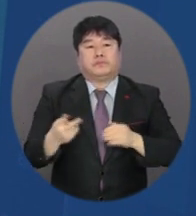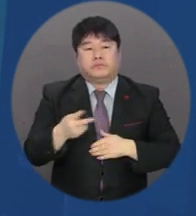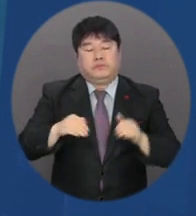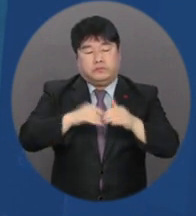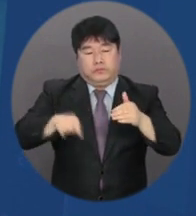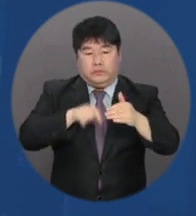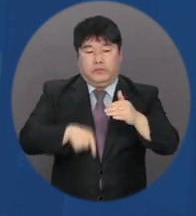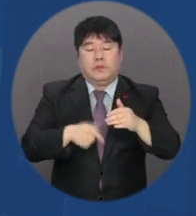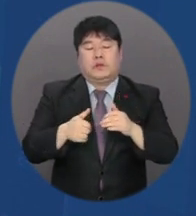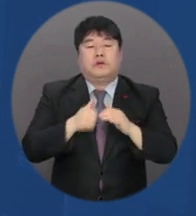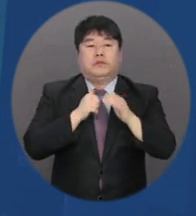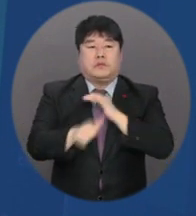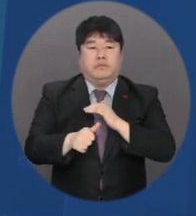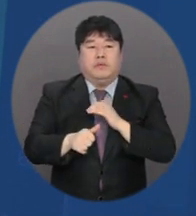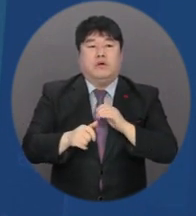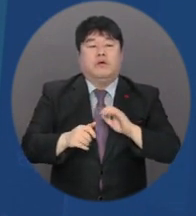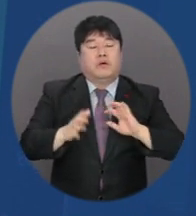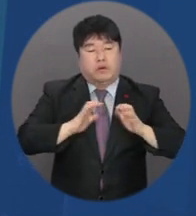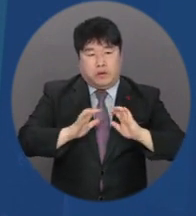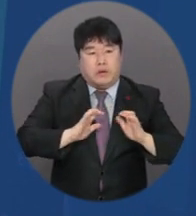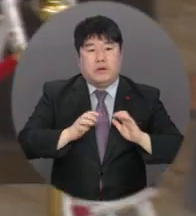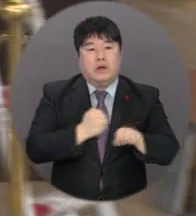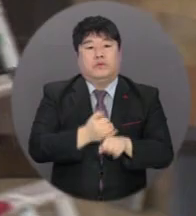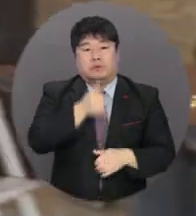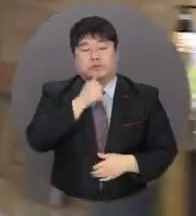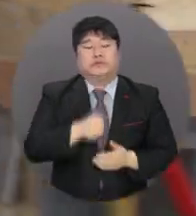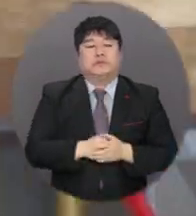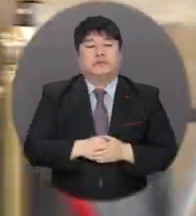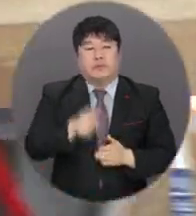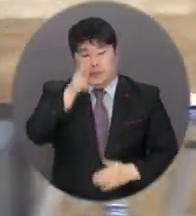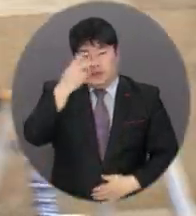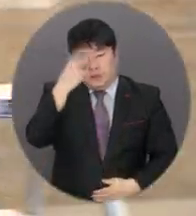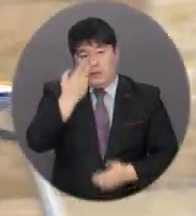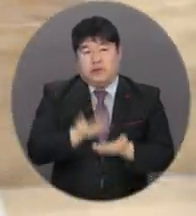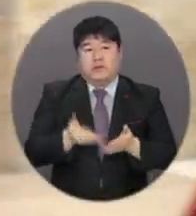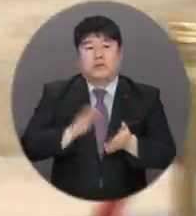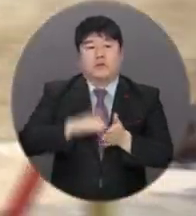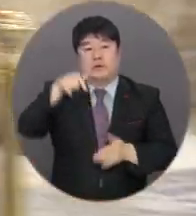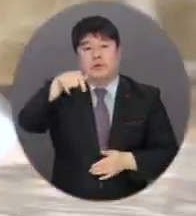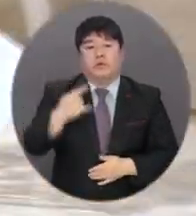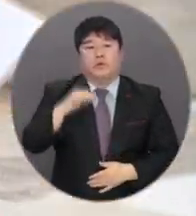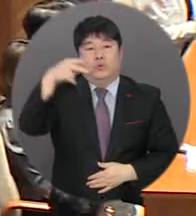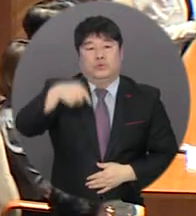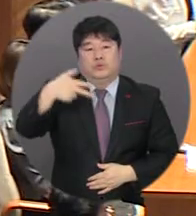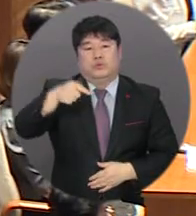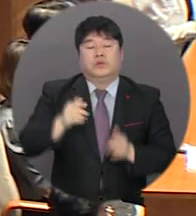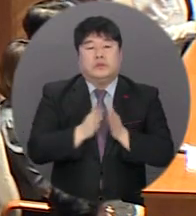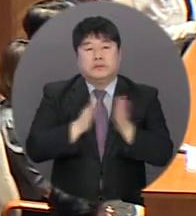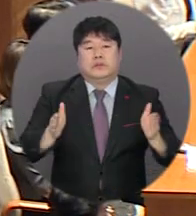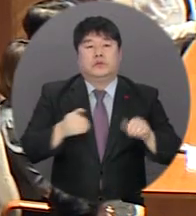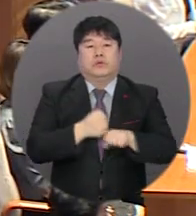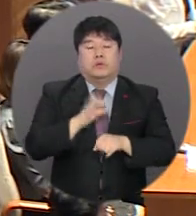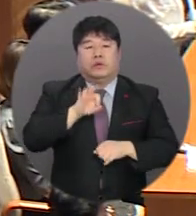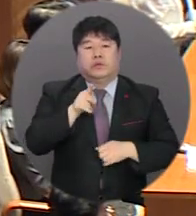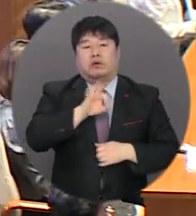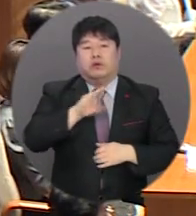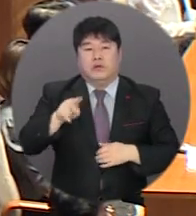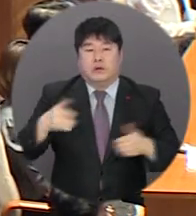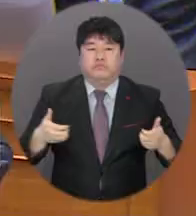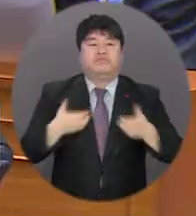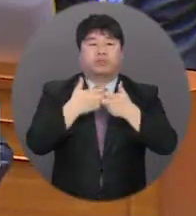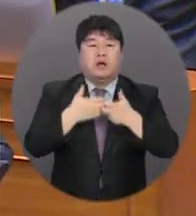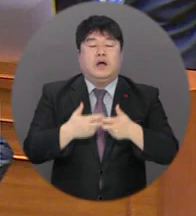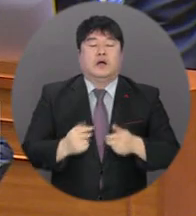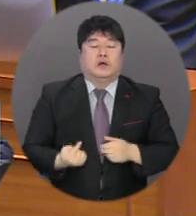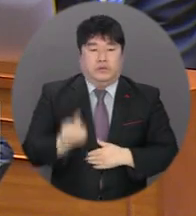지금 긴밀한 협의를 하고 있는 것으로 알고 있습니다. 검찰개혁과 공수처 출범 등을 놓고 여야가 격돌할 가능성이 높은